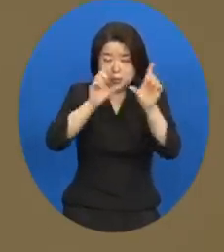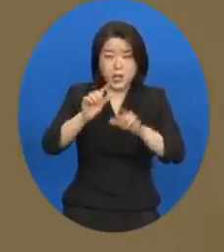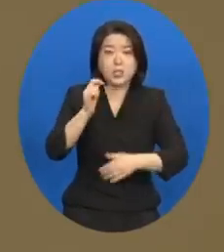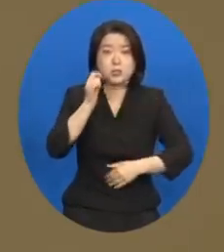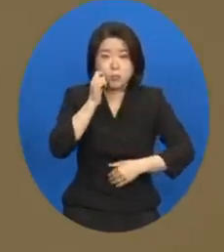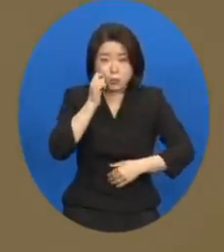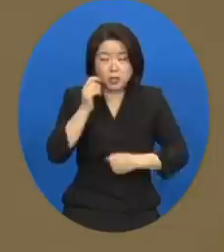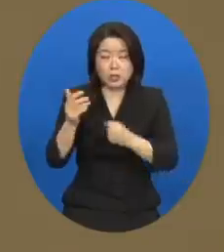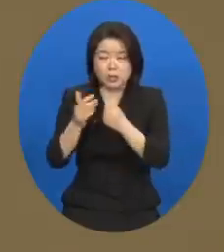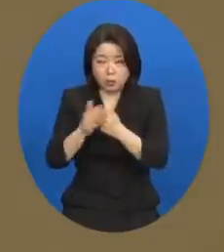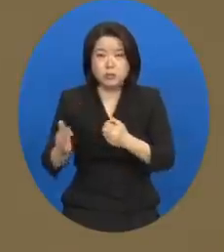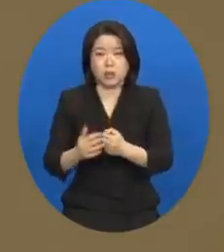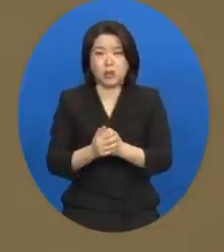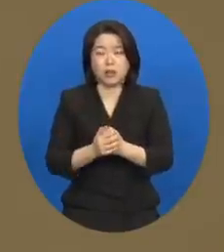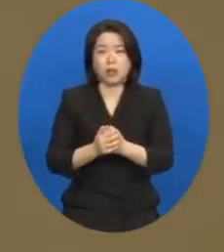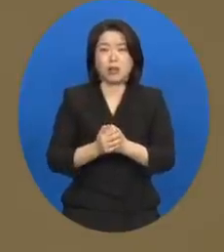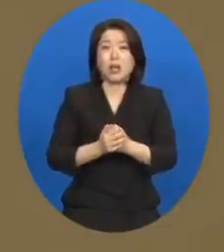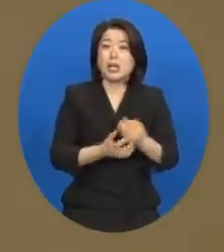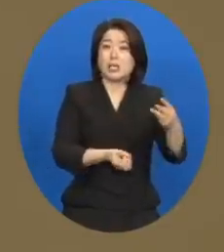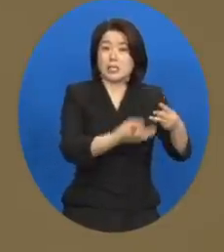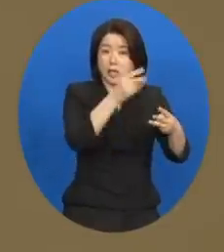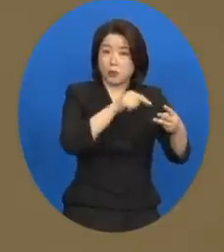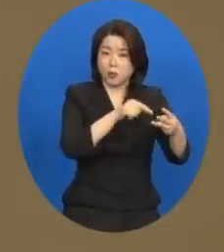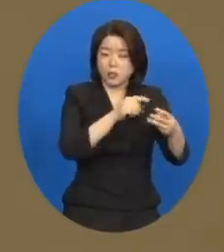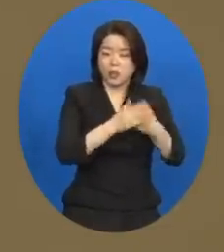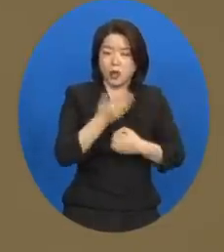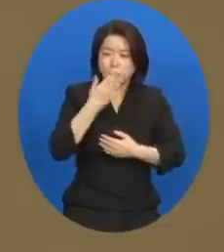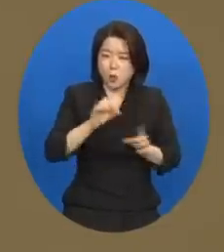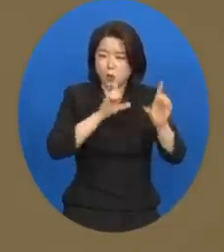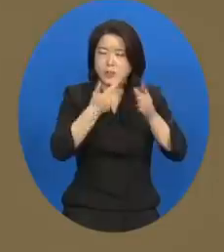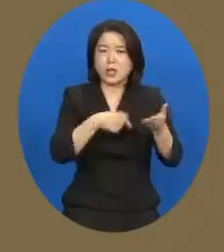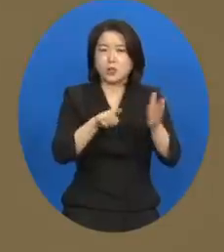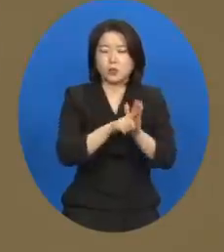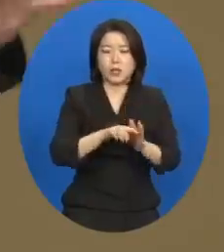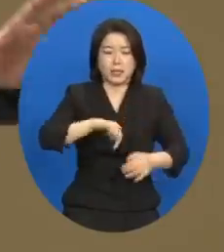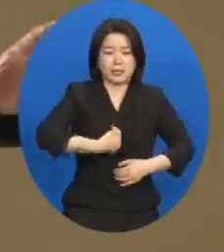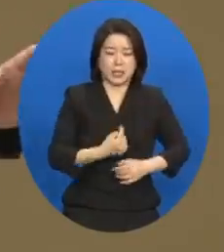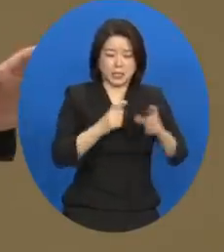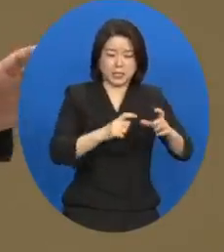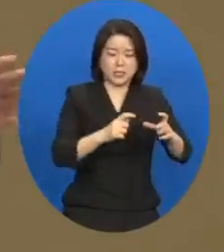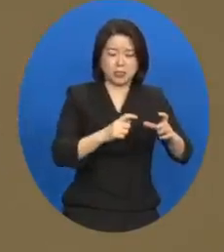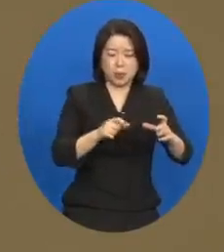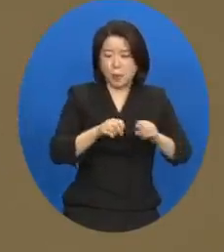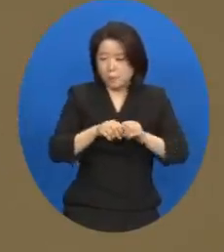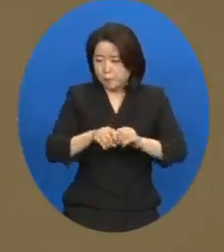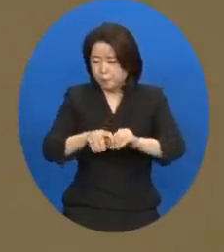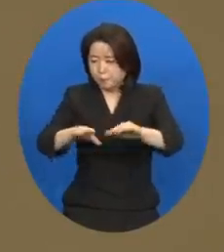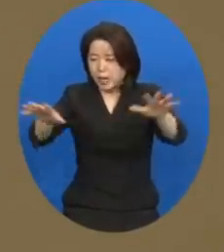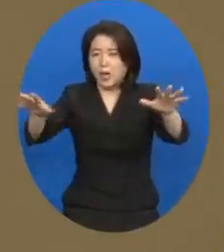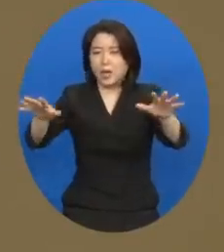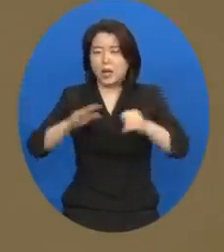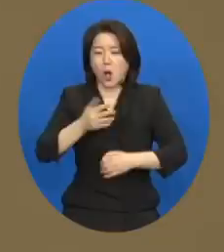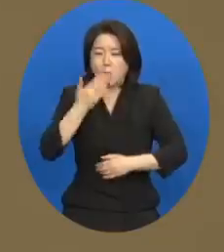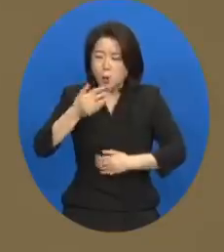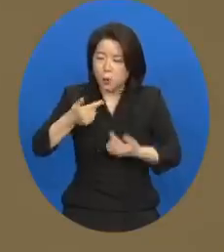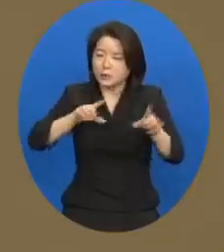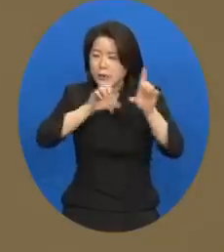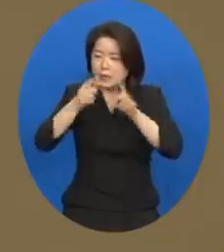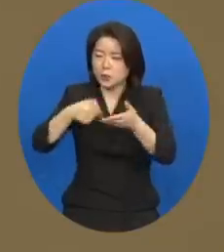먹고 살려고 자기 지역과 책임을 떠나서 온 이스라엘에 흩어져 살았던 때가 있습니다.